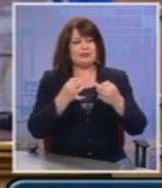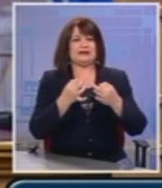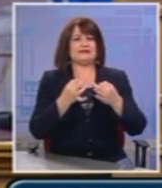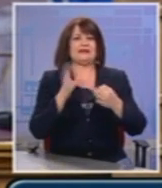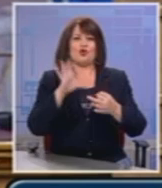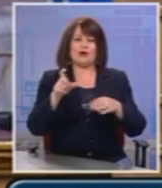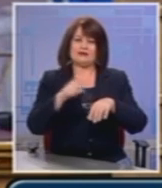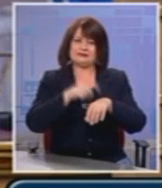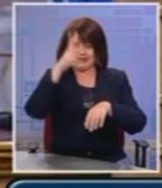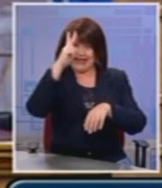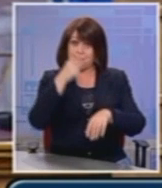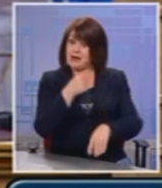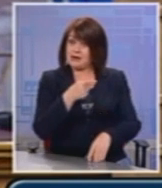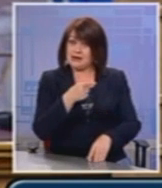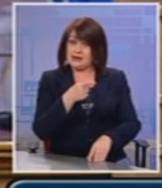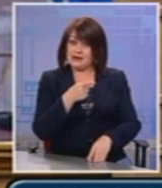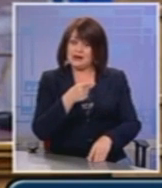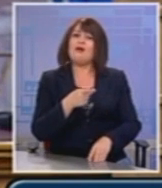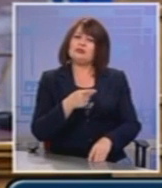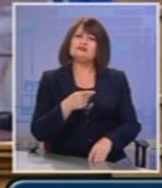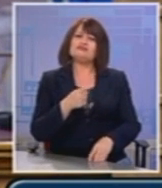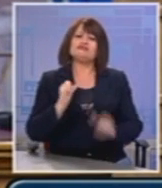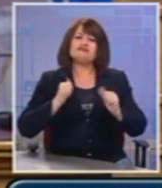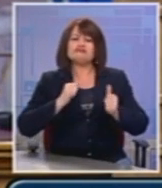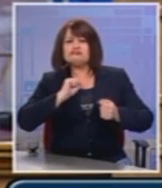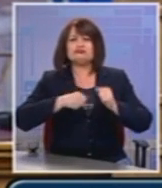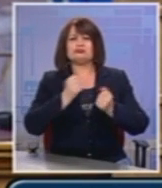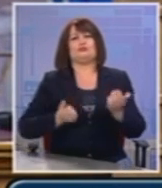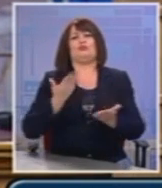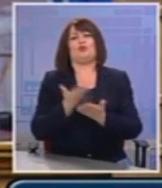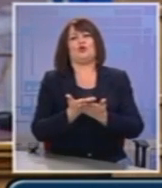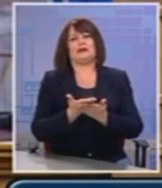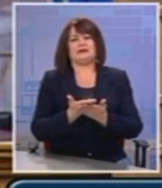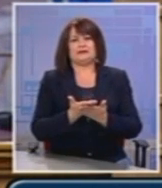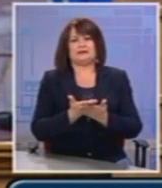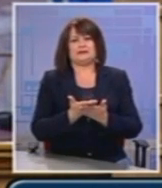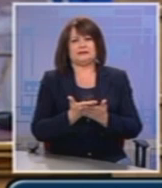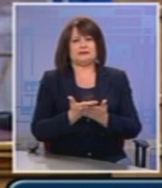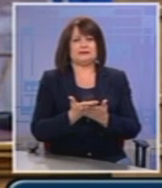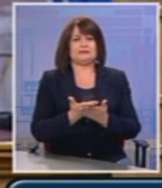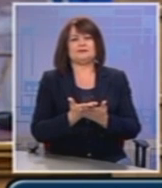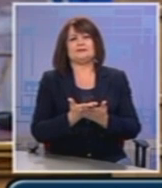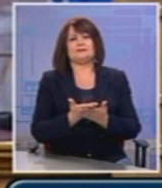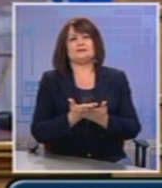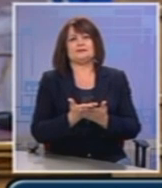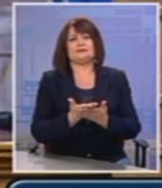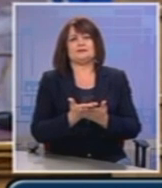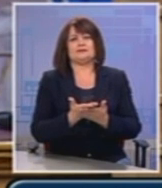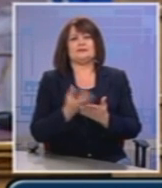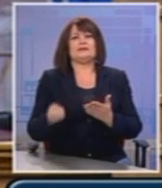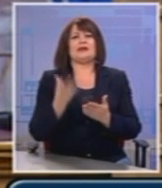η οποία αυτή τη στιγμή πρωτοστατεί στην πρόταση του